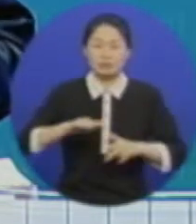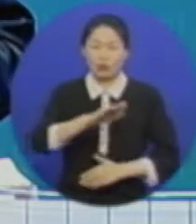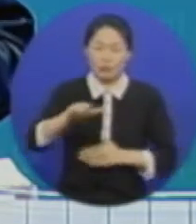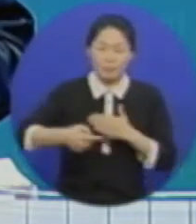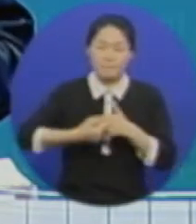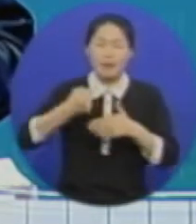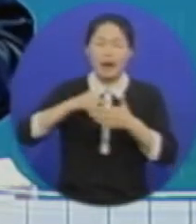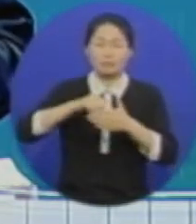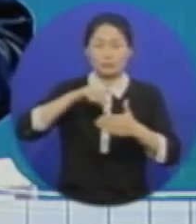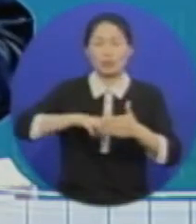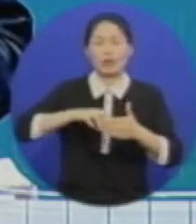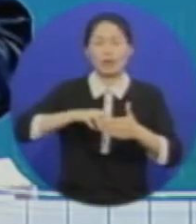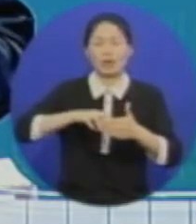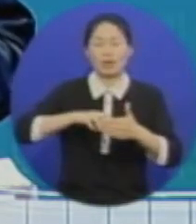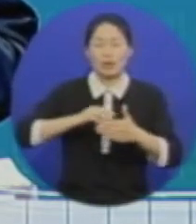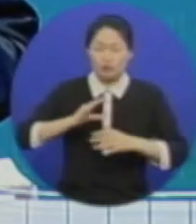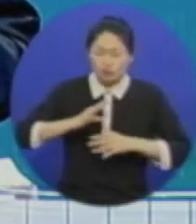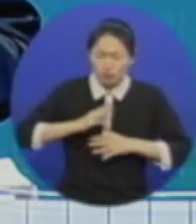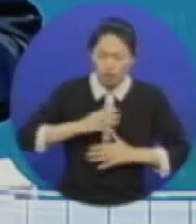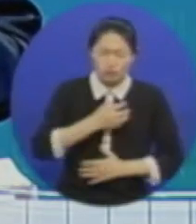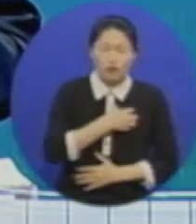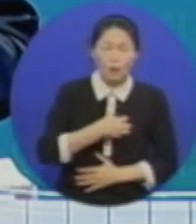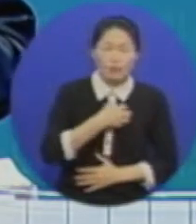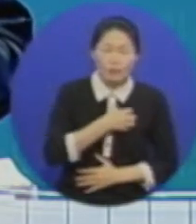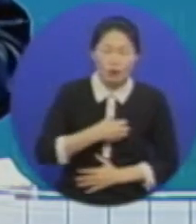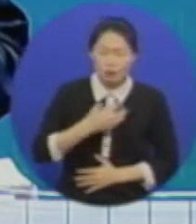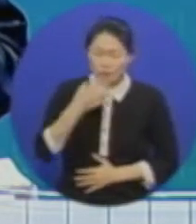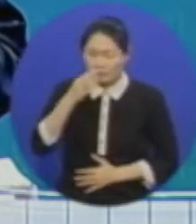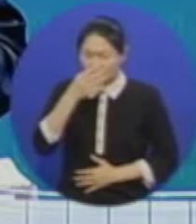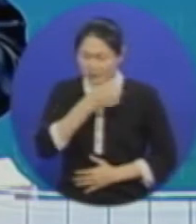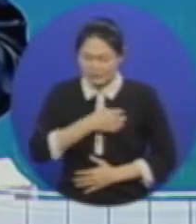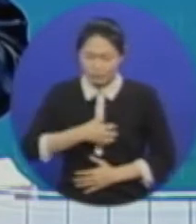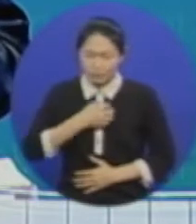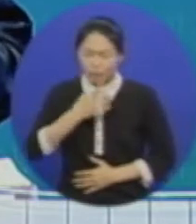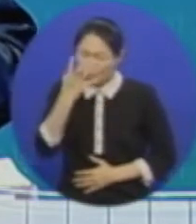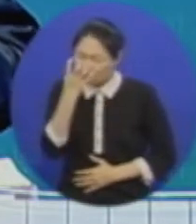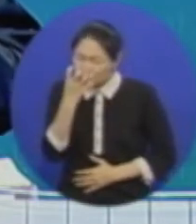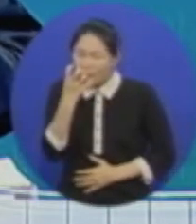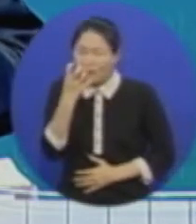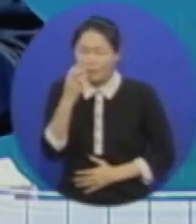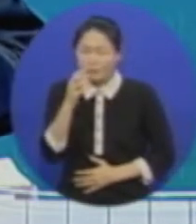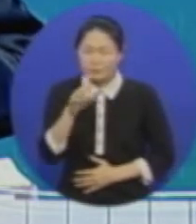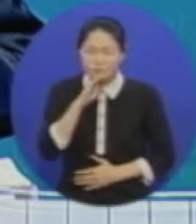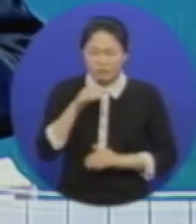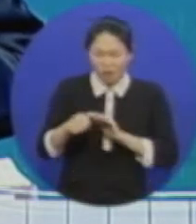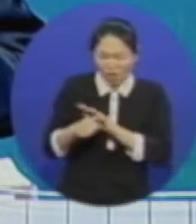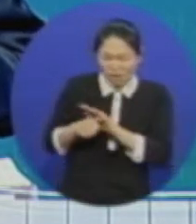마음속에 두려움 염려 슬픔과 우람 열등감 좌절감